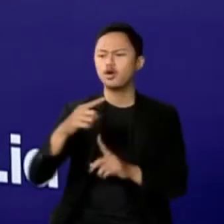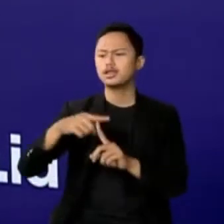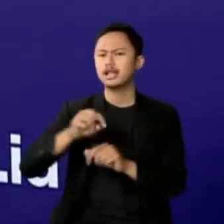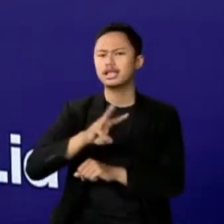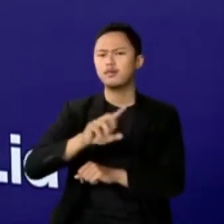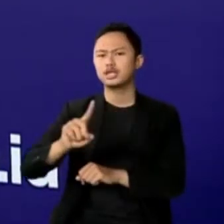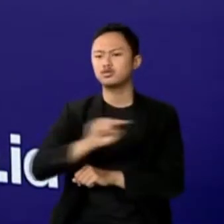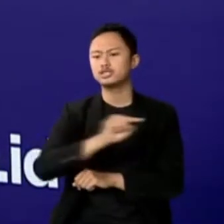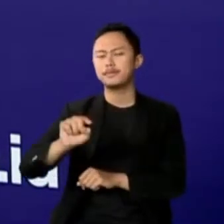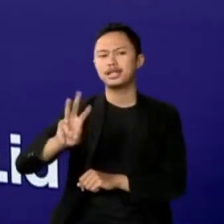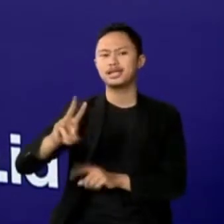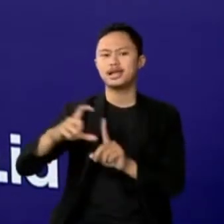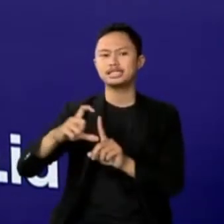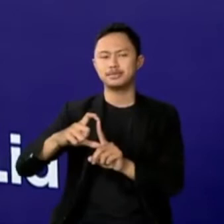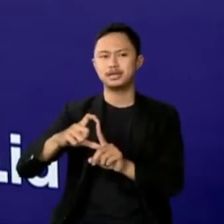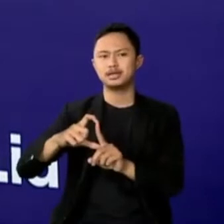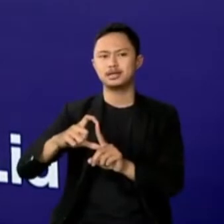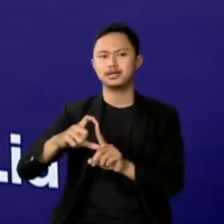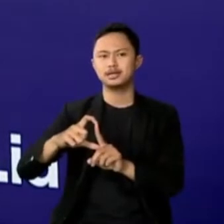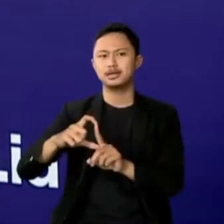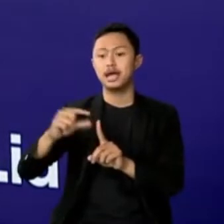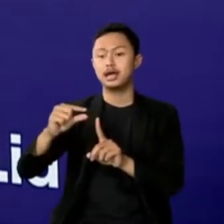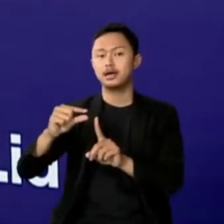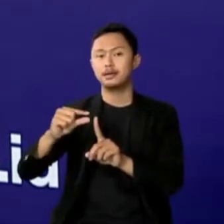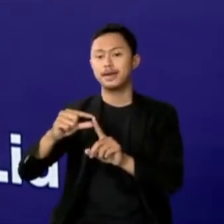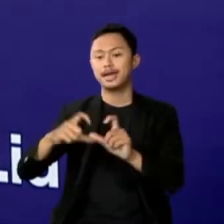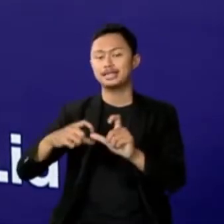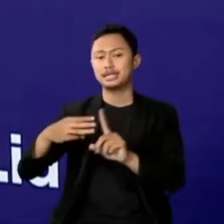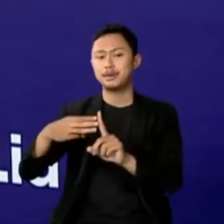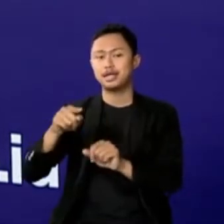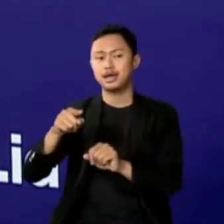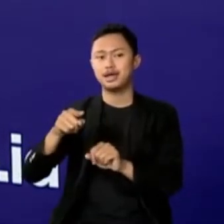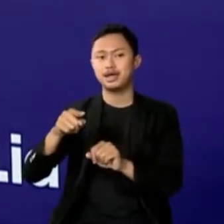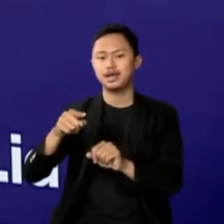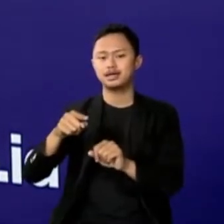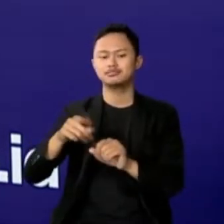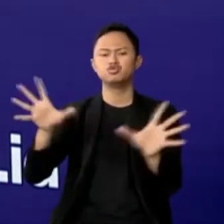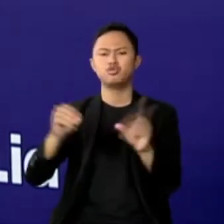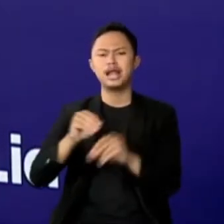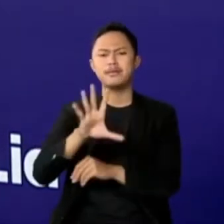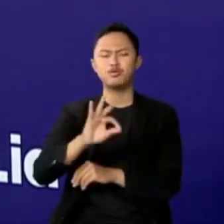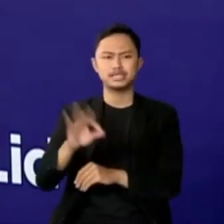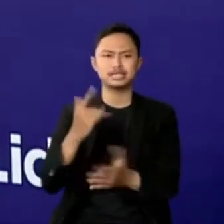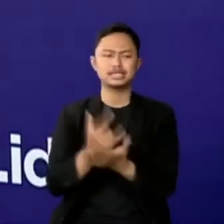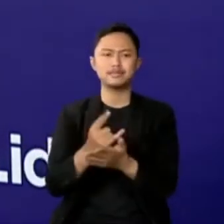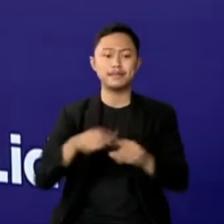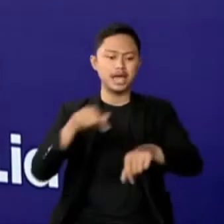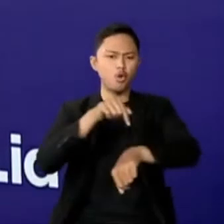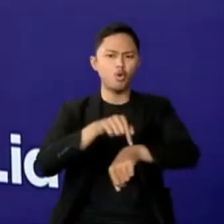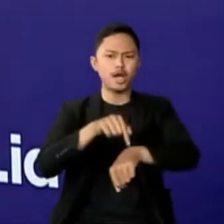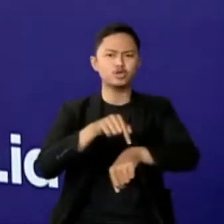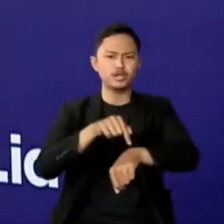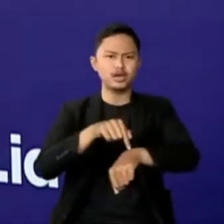31 sampai 3 Desember itu pembatasannya lebih maju kapasitas tetap 50% rumah jamnya kita